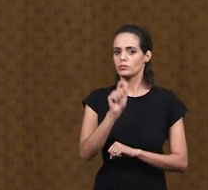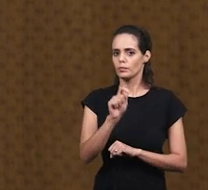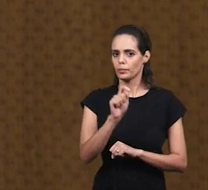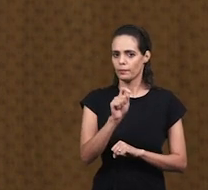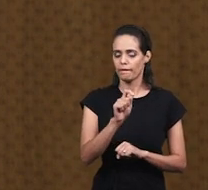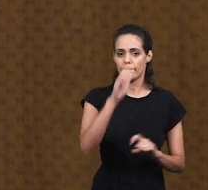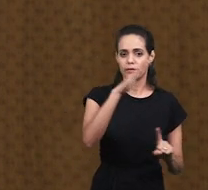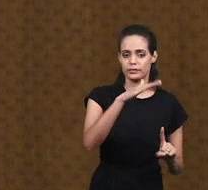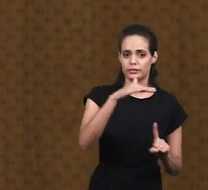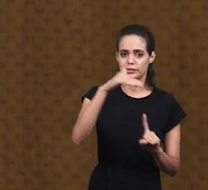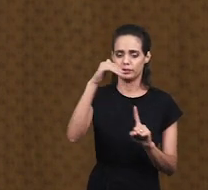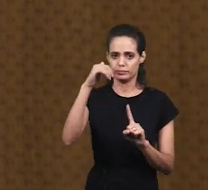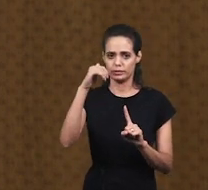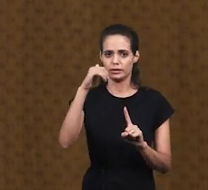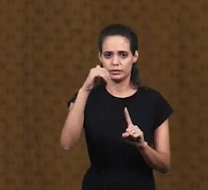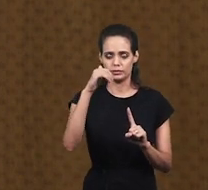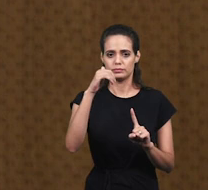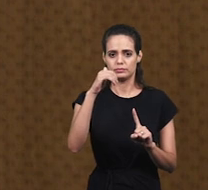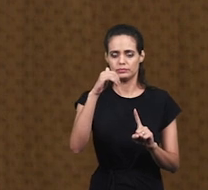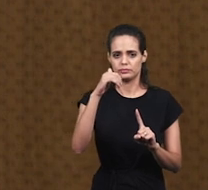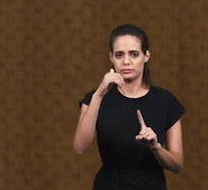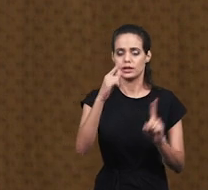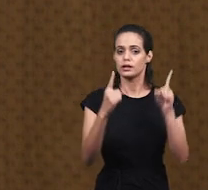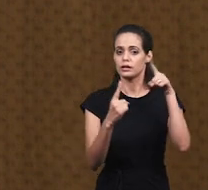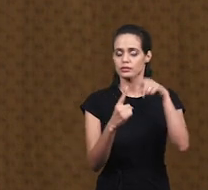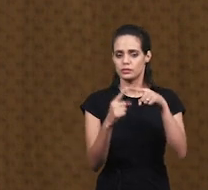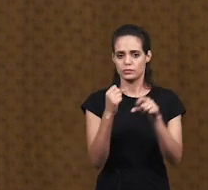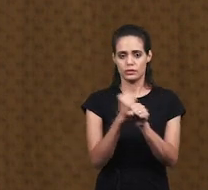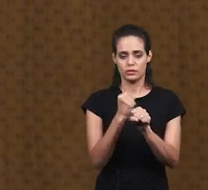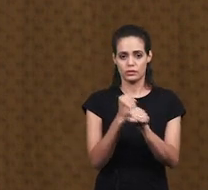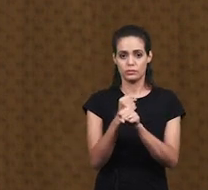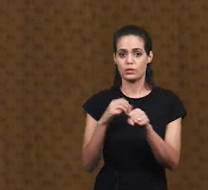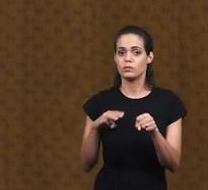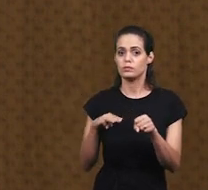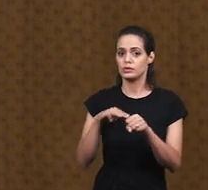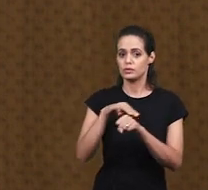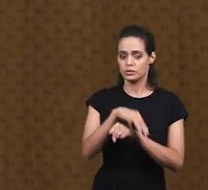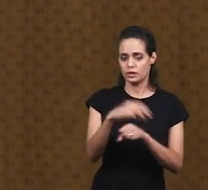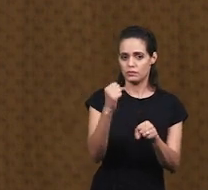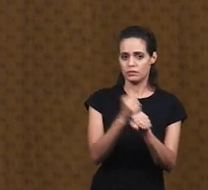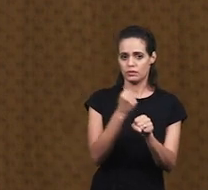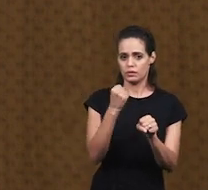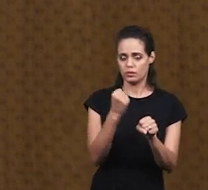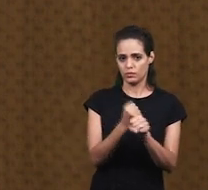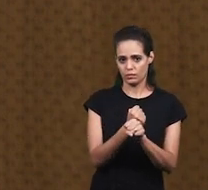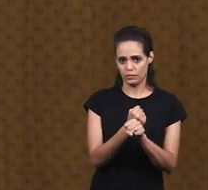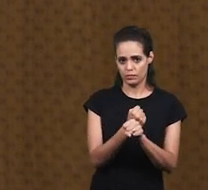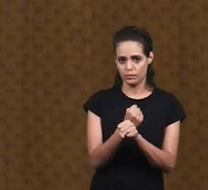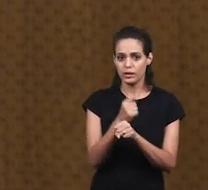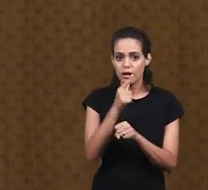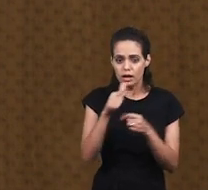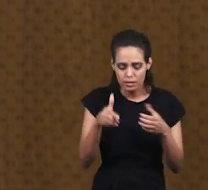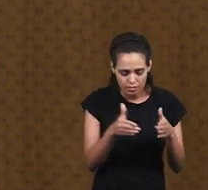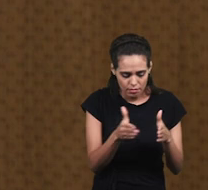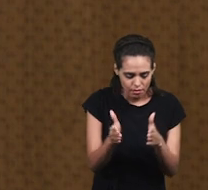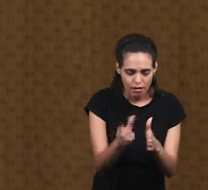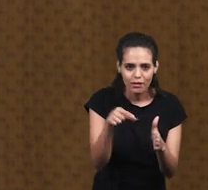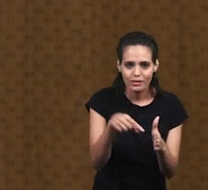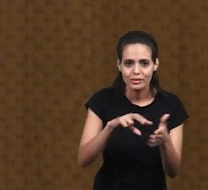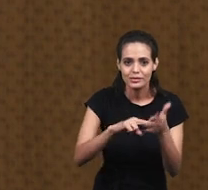c'était le type de cette œuvre. Le ministère de cette œuvre cherche dans les eaux de l'esprit, dans la profondeur du